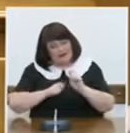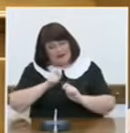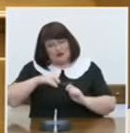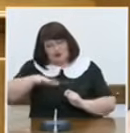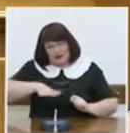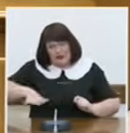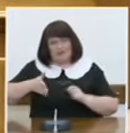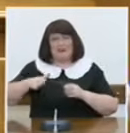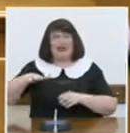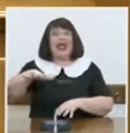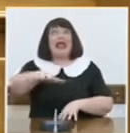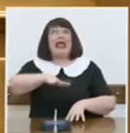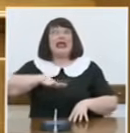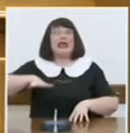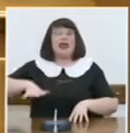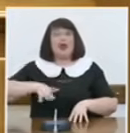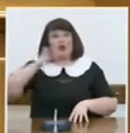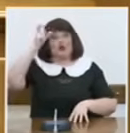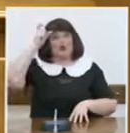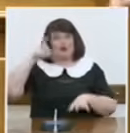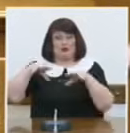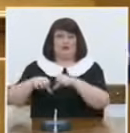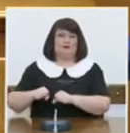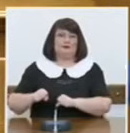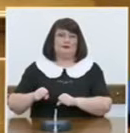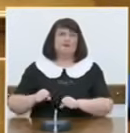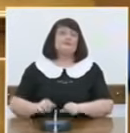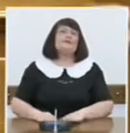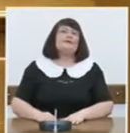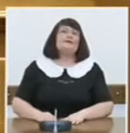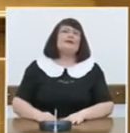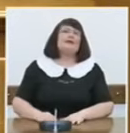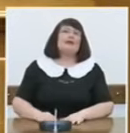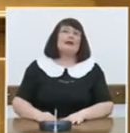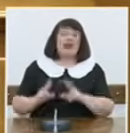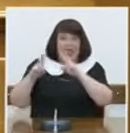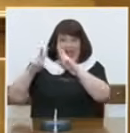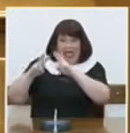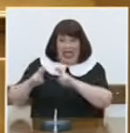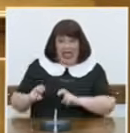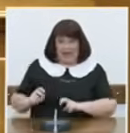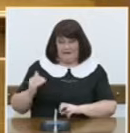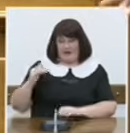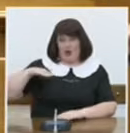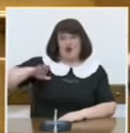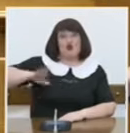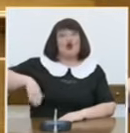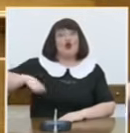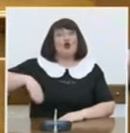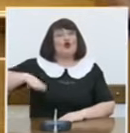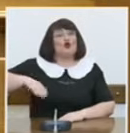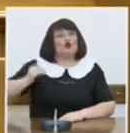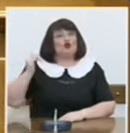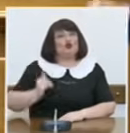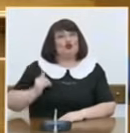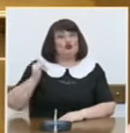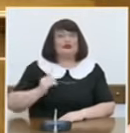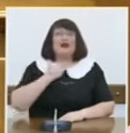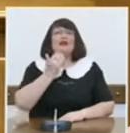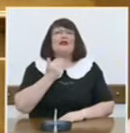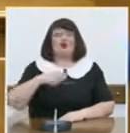Οι Τούρκοι. Οι Λίβοι μας λένε δεν μπορούν να κάνουν έρευνες για πετρόλαιο νότια της Κρήτης. Οι Σκοπιανοί μας κουνάνε το δάχτυλο με το κουρέλι των